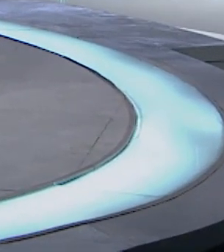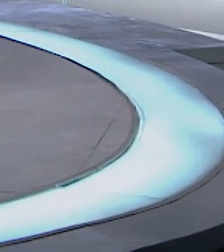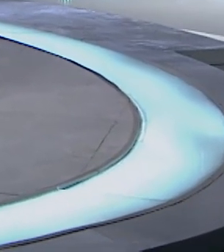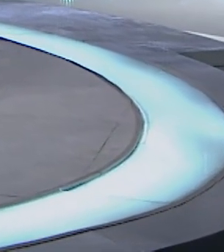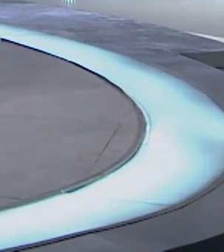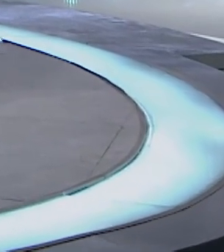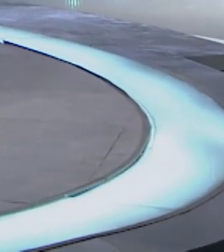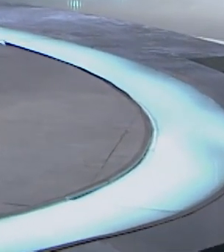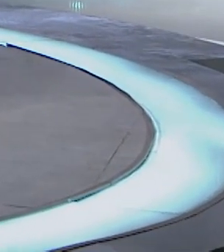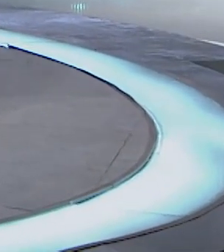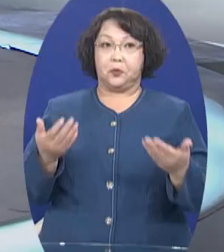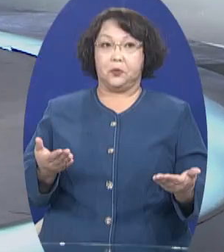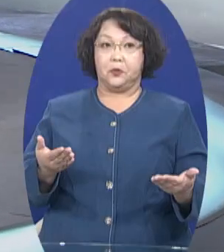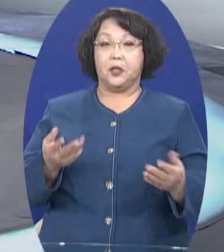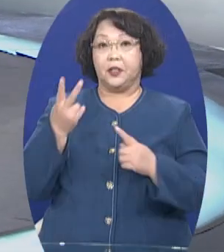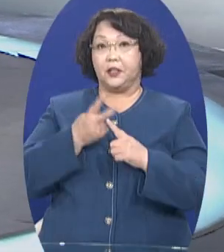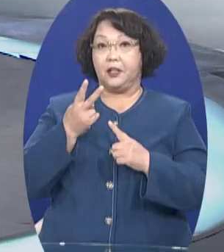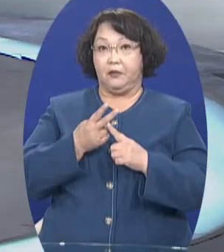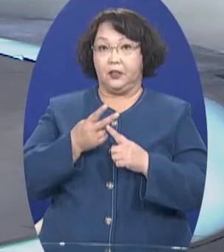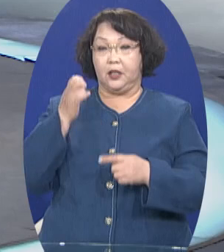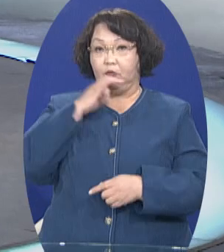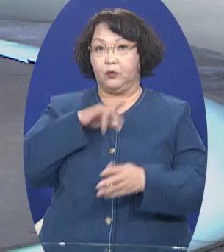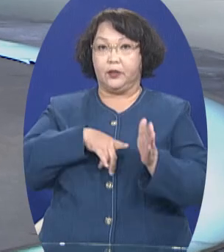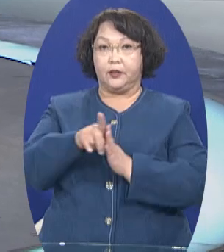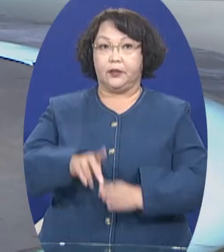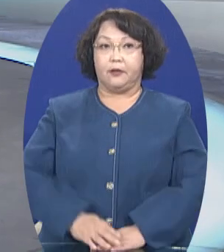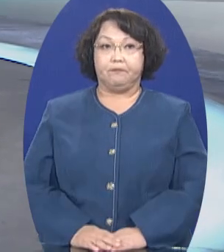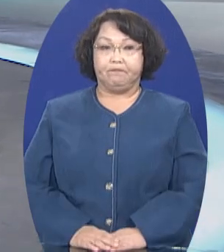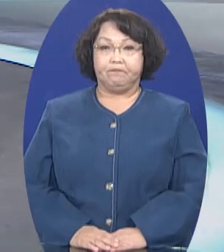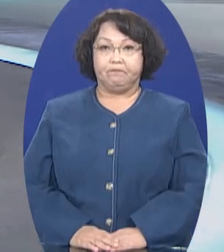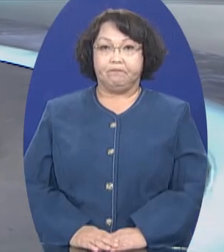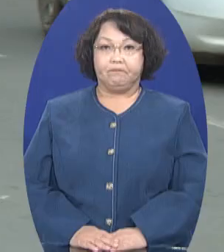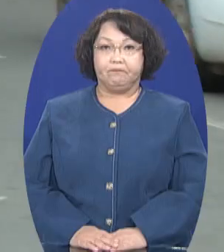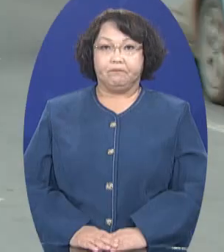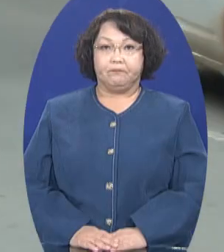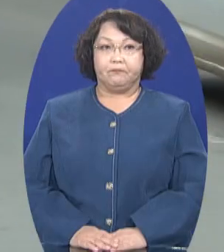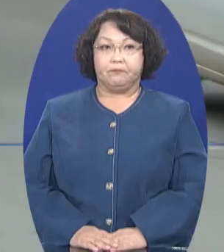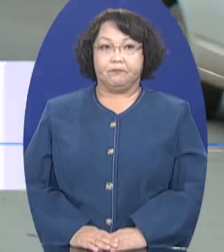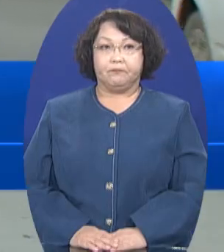Арим төргийн үзэгчдэд Монголын мэдээс уух цаг үр төлбөрийнхөө мягмар гарагийн дугаарыг эхэлж байна. Өнөөдрийн хөтөлбөрөөр